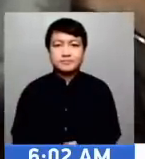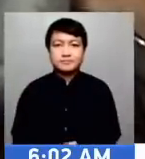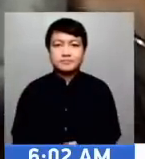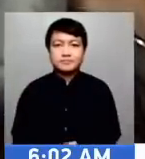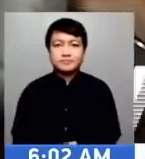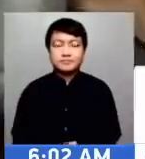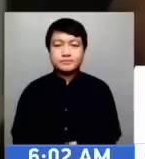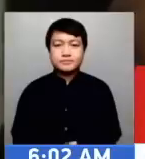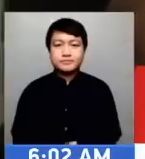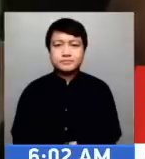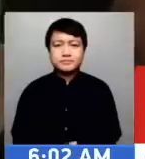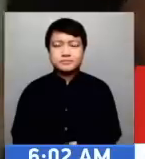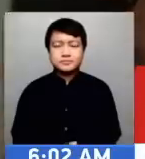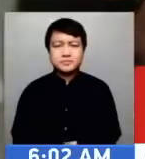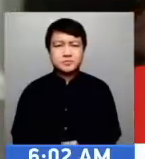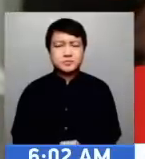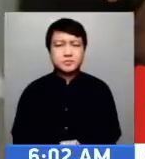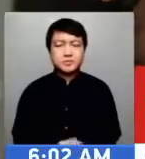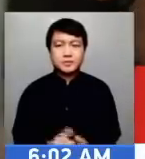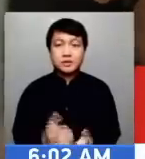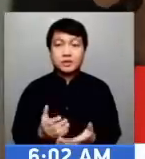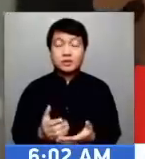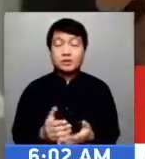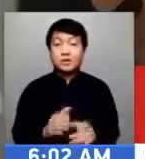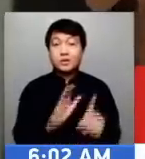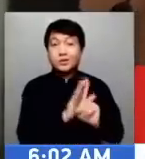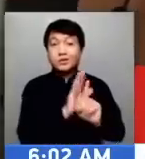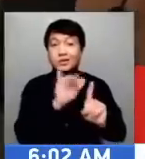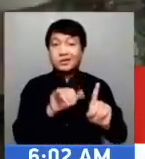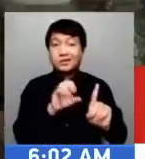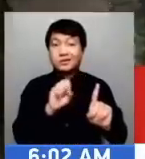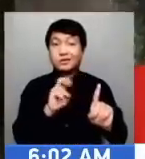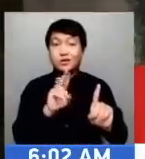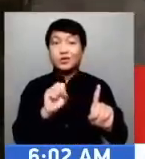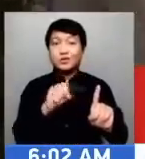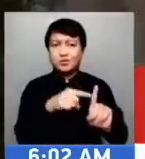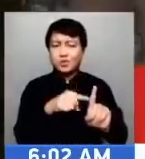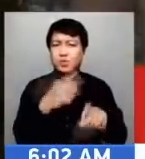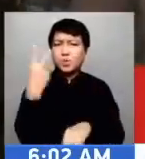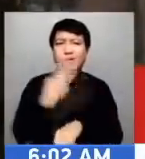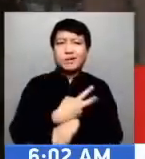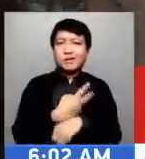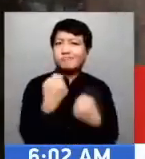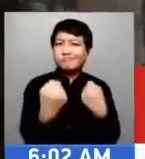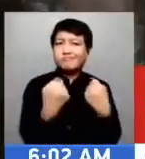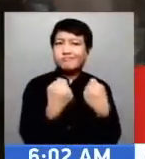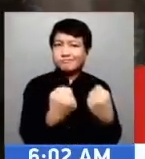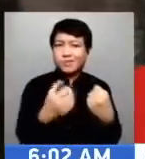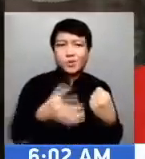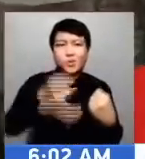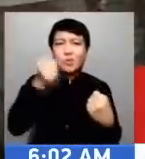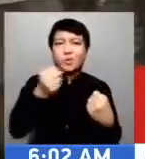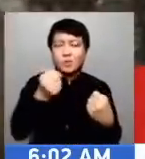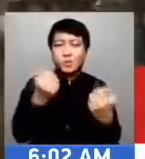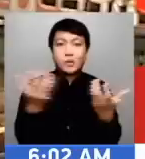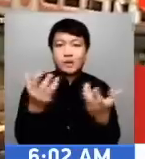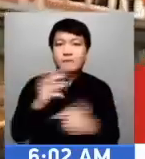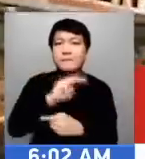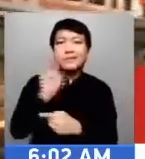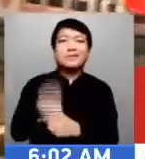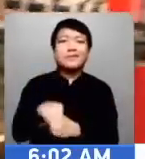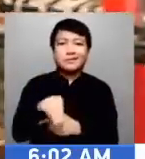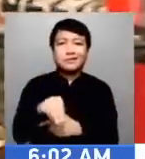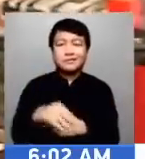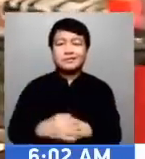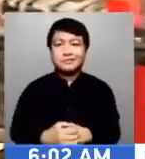Mabigat sa bulsa ng tsuper na si Jesus Cudiamat ang hindi pumasada ng dalawang araw sa ruta niyang Divisoria Taft Avenue sa Maynila. Pero mahalaga rin daw sa